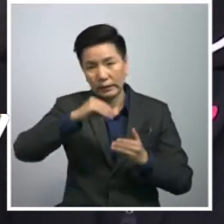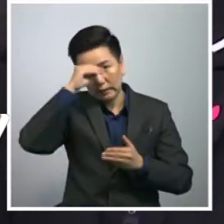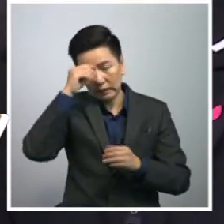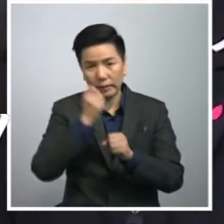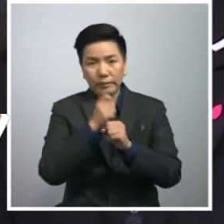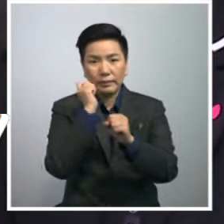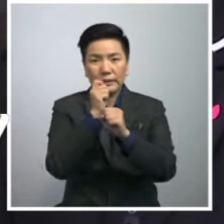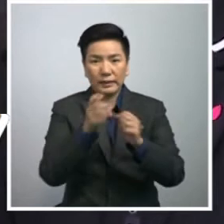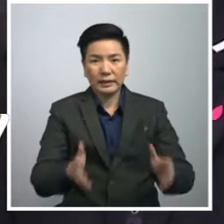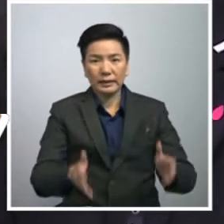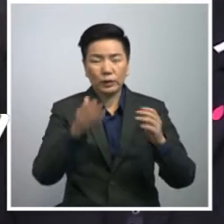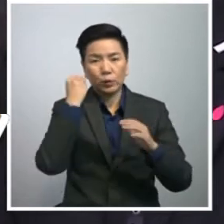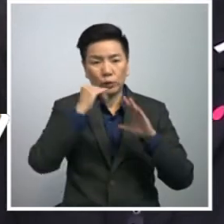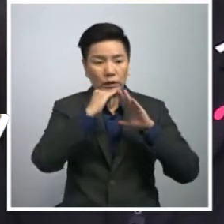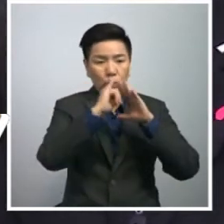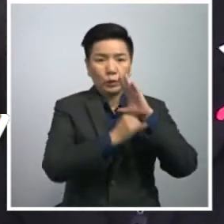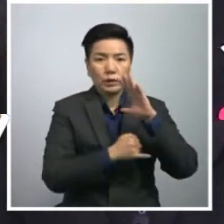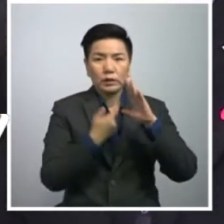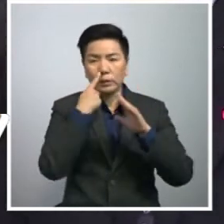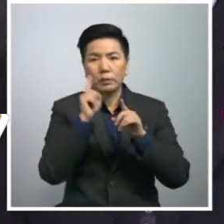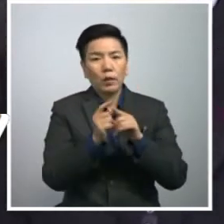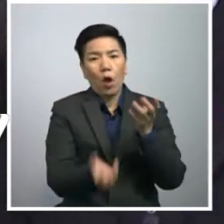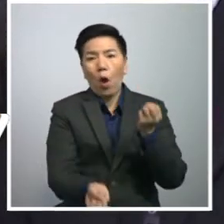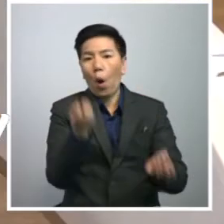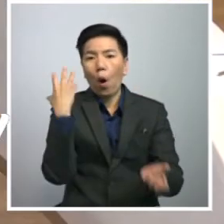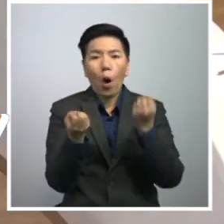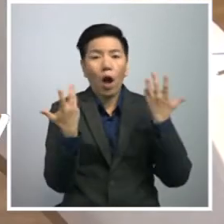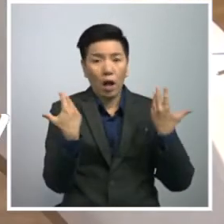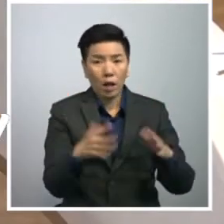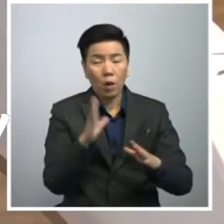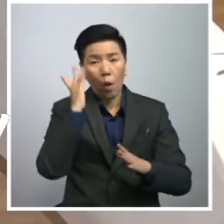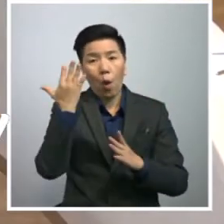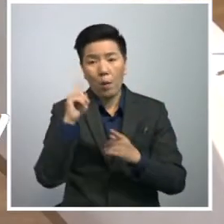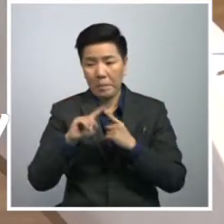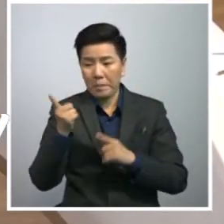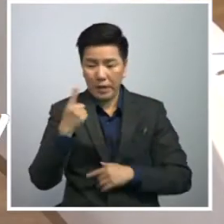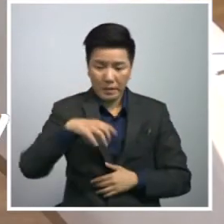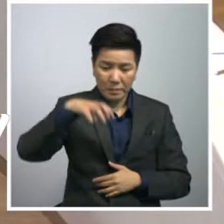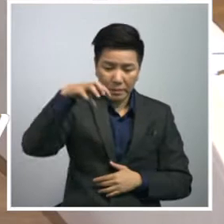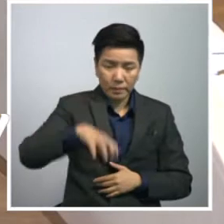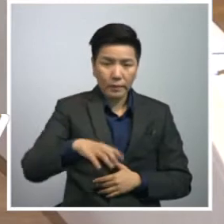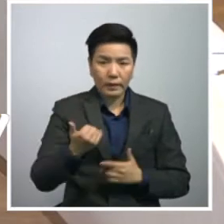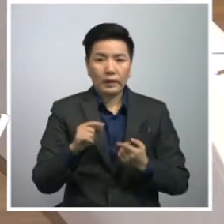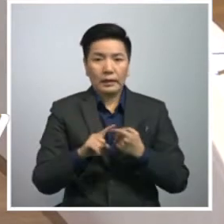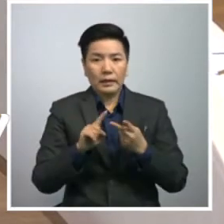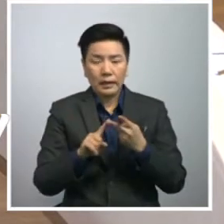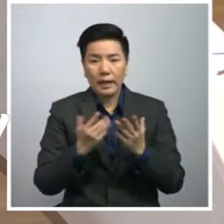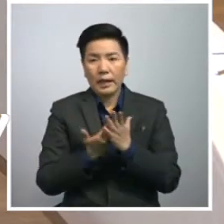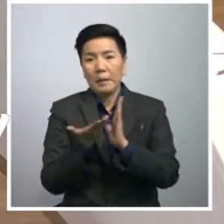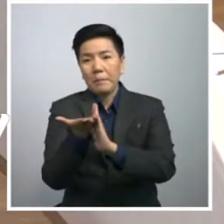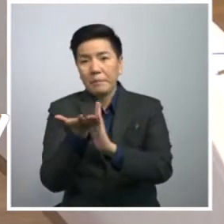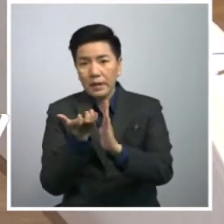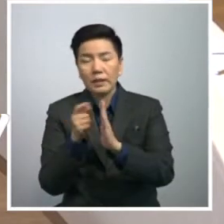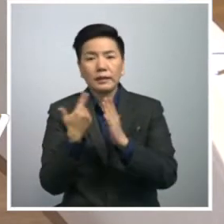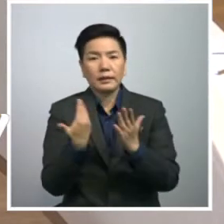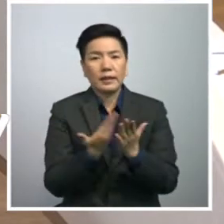ก่อสร้างในเกือบทุกจังหวัดนะครับได้ถูกรื้อถอนจนหมดแล้วเพื่อรอสร้างอาคารเรียนใหม่และการที่จะไปขอเบิกเงินในส่ว